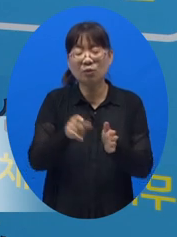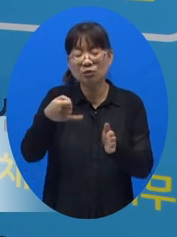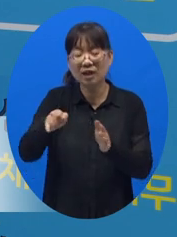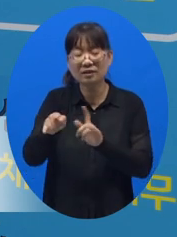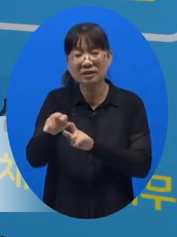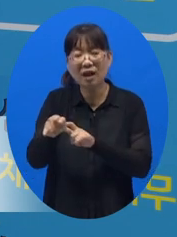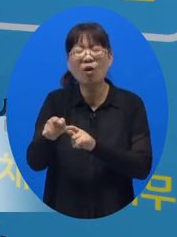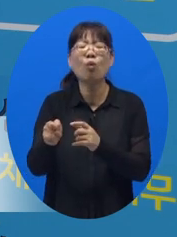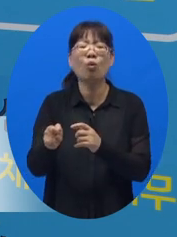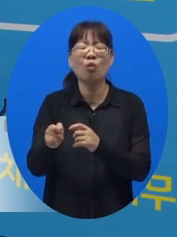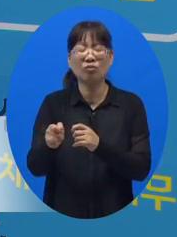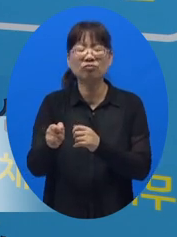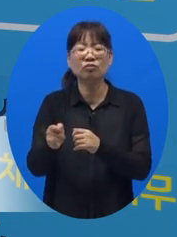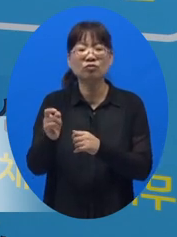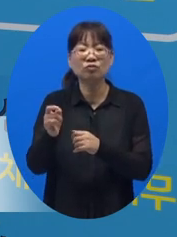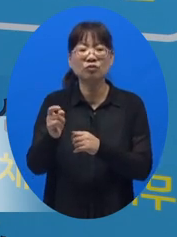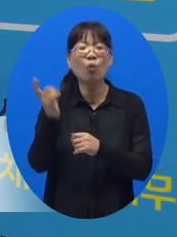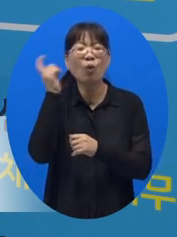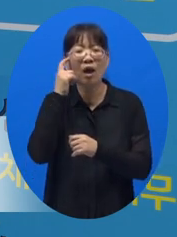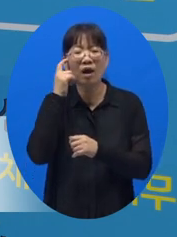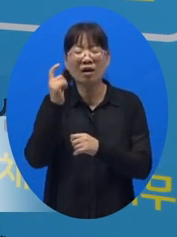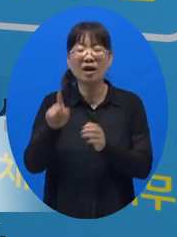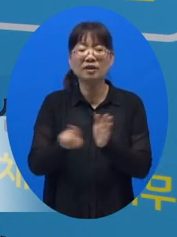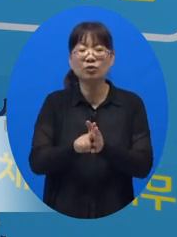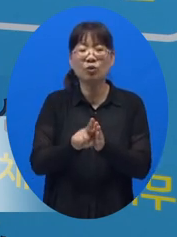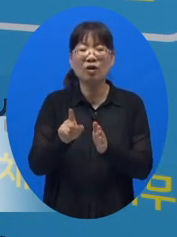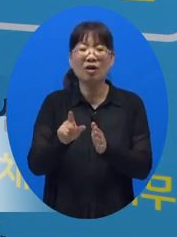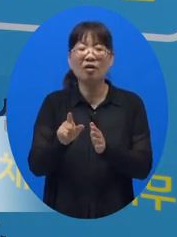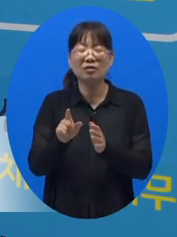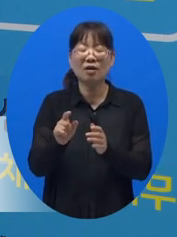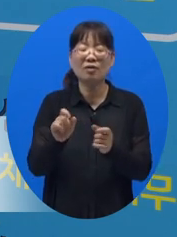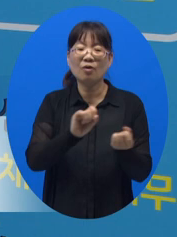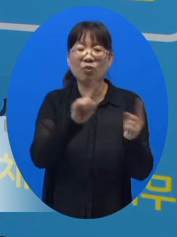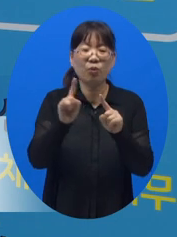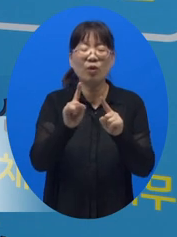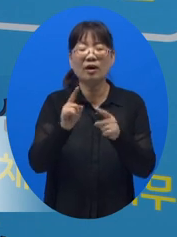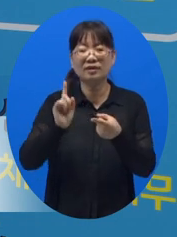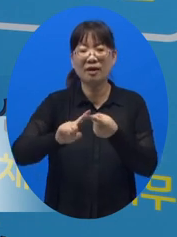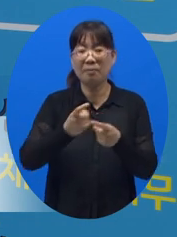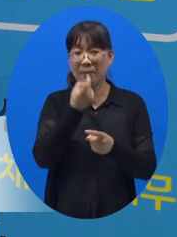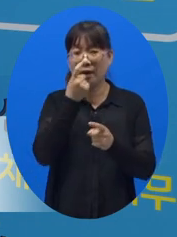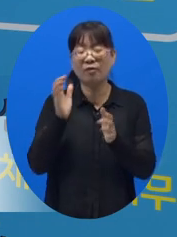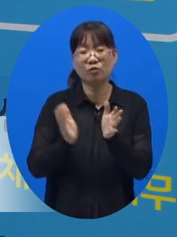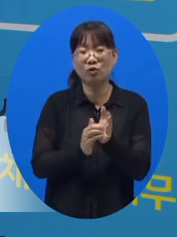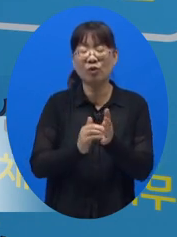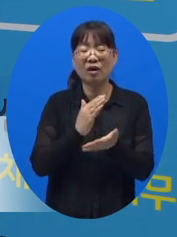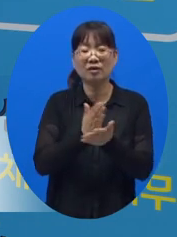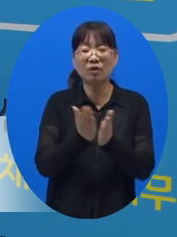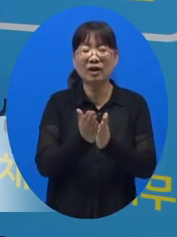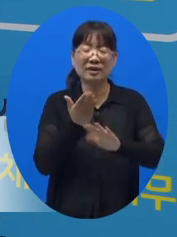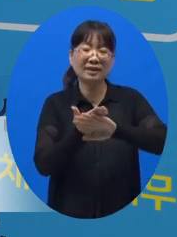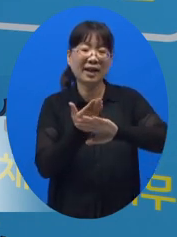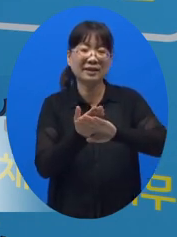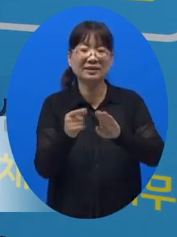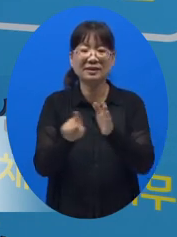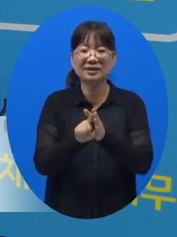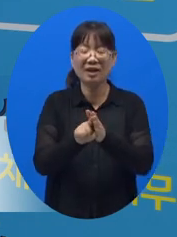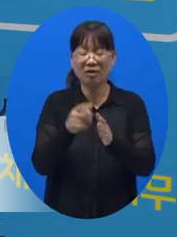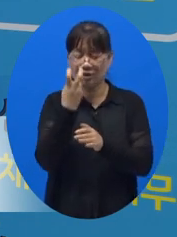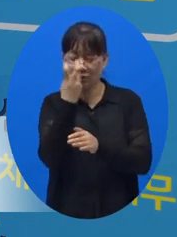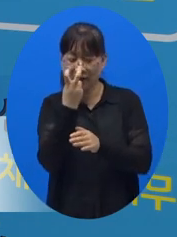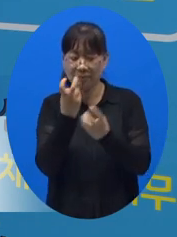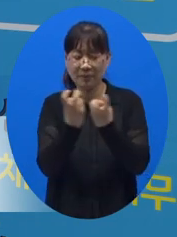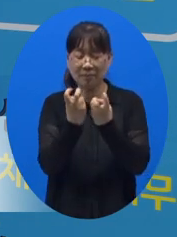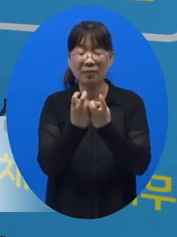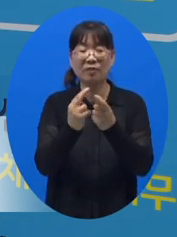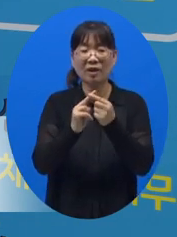하면 신용 불량자가 되는지 신용을 어떻게 하면 올리는지에 대해서 배우게 됐고 여러 가지 또 다른